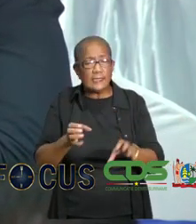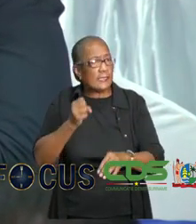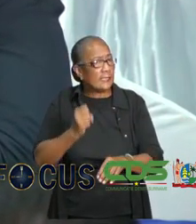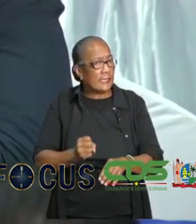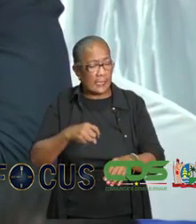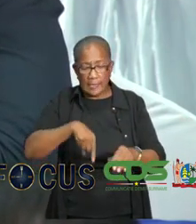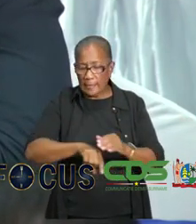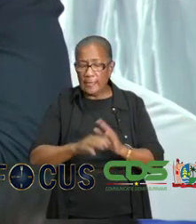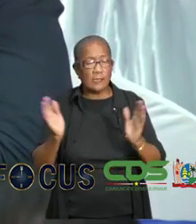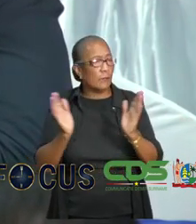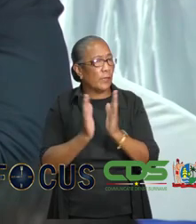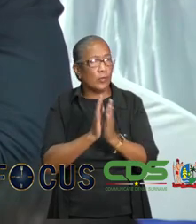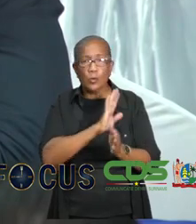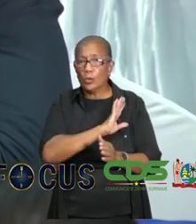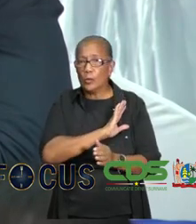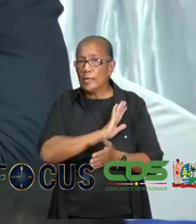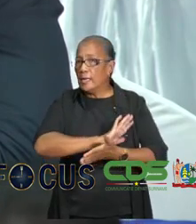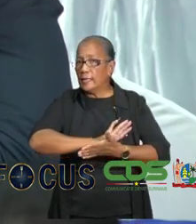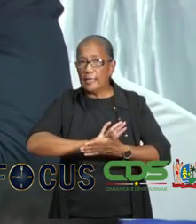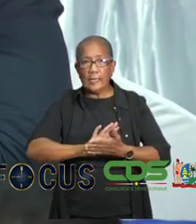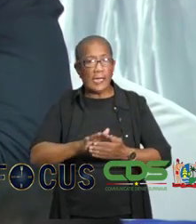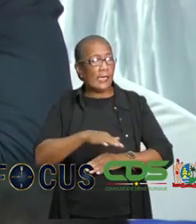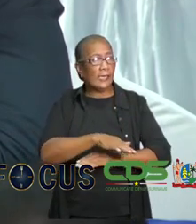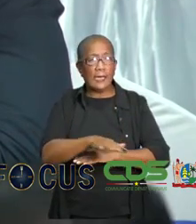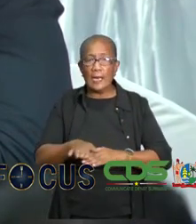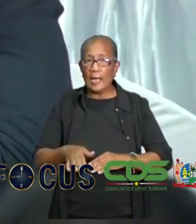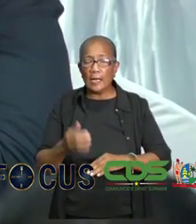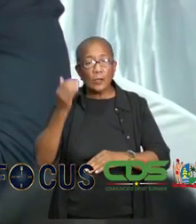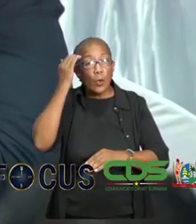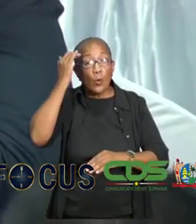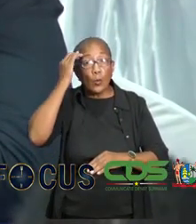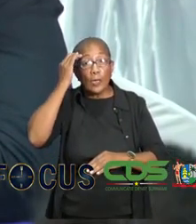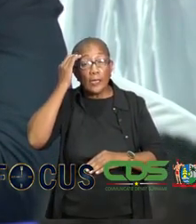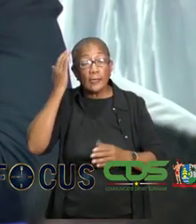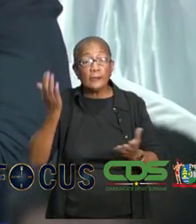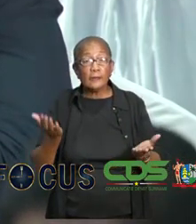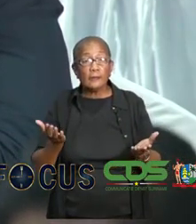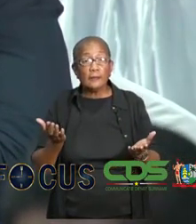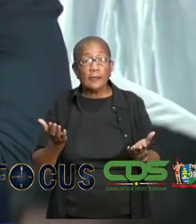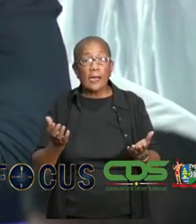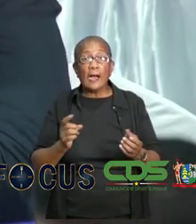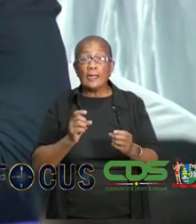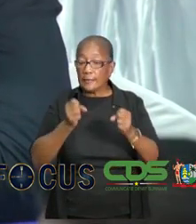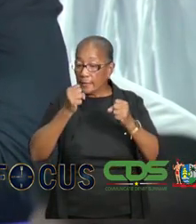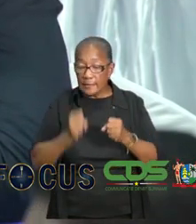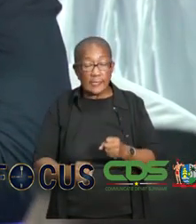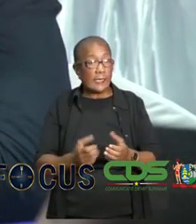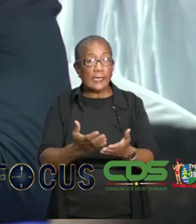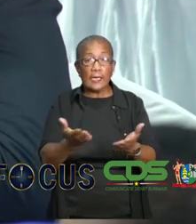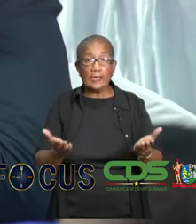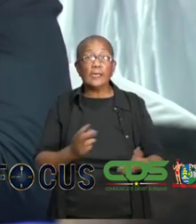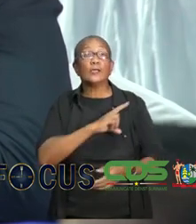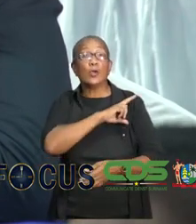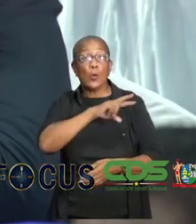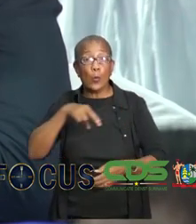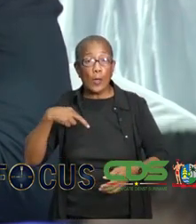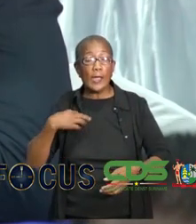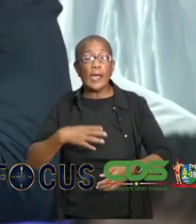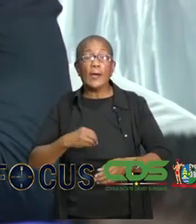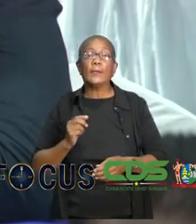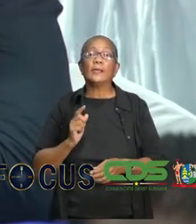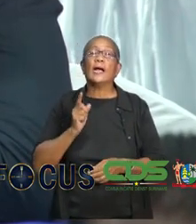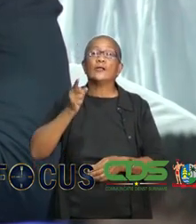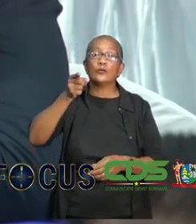deze periode niet. Geen enkel land weet exact en kan goede planning maken als er geen zekerheden zijn. Wij hebben als doel